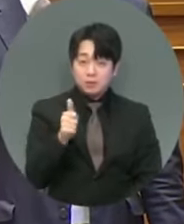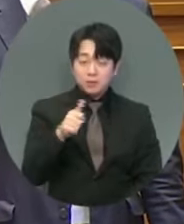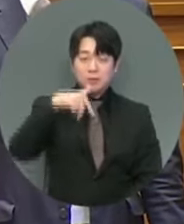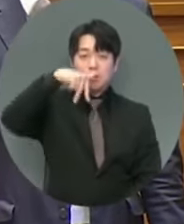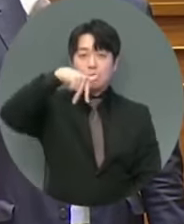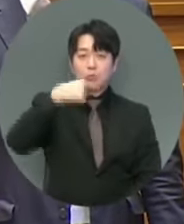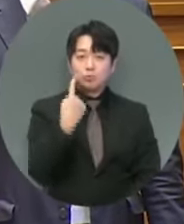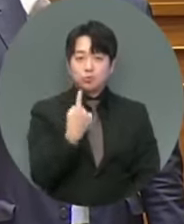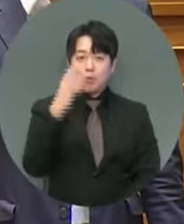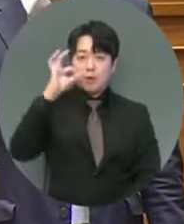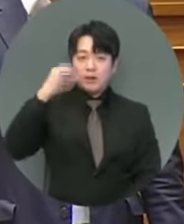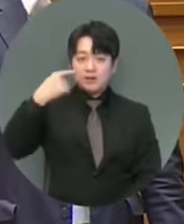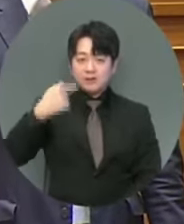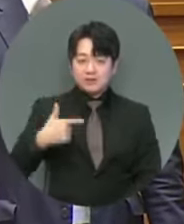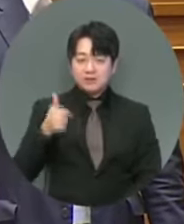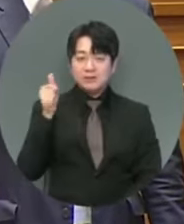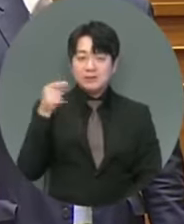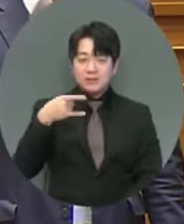조은희 의원,